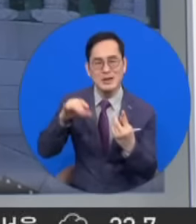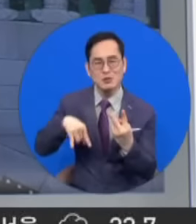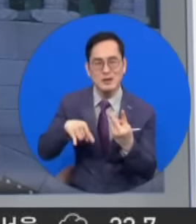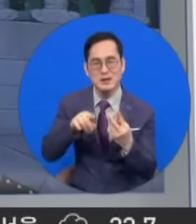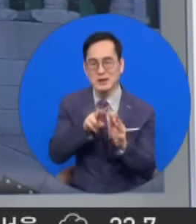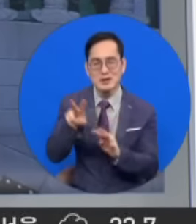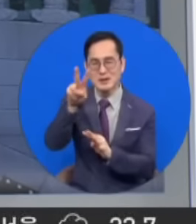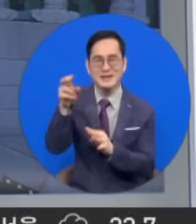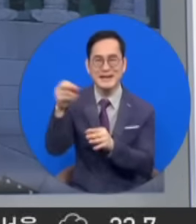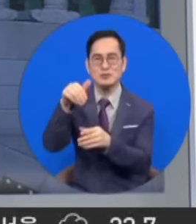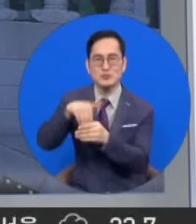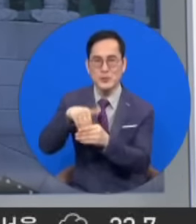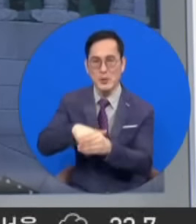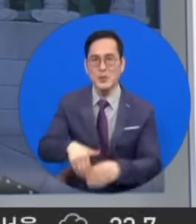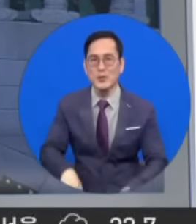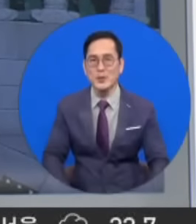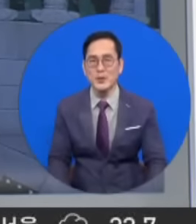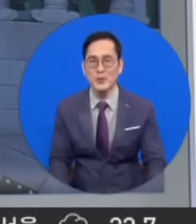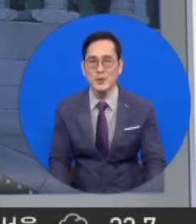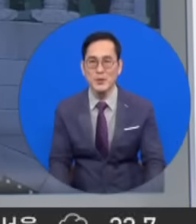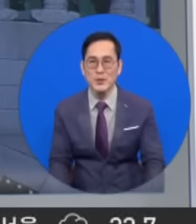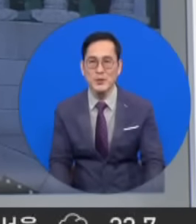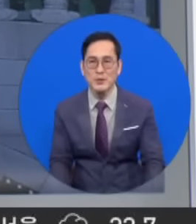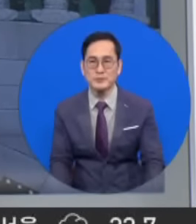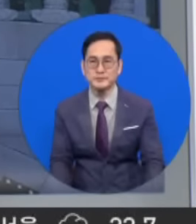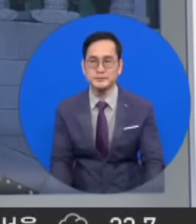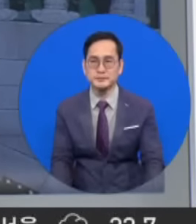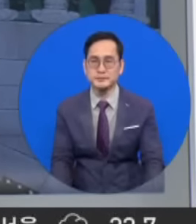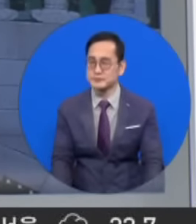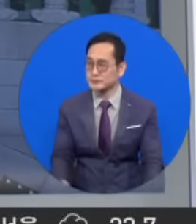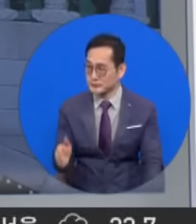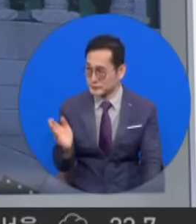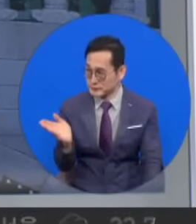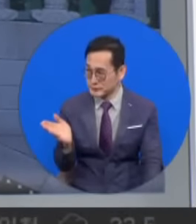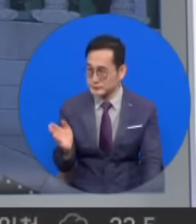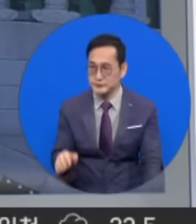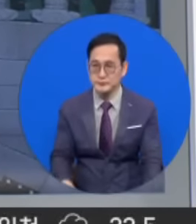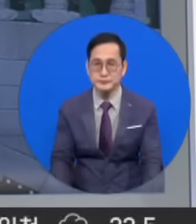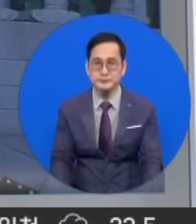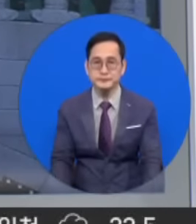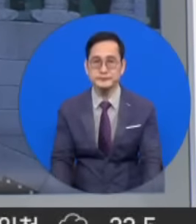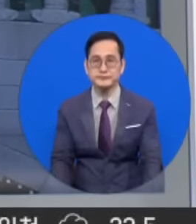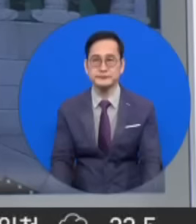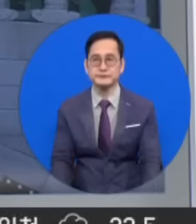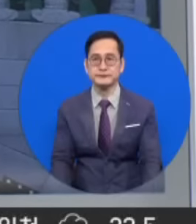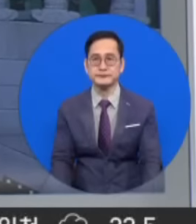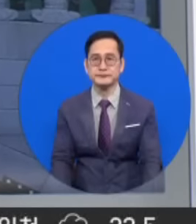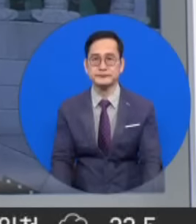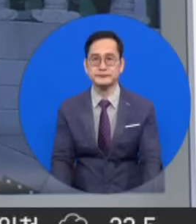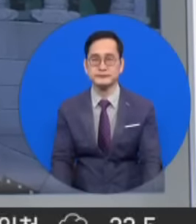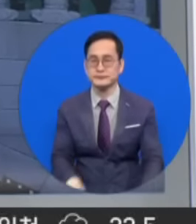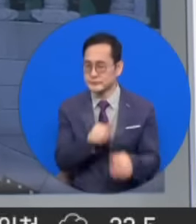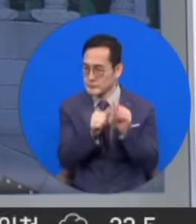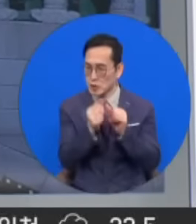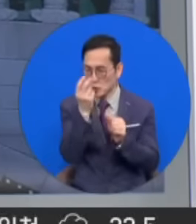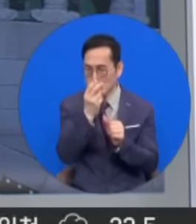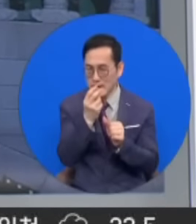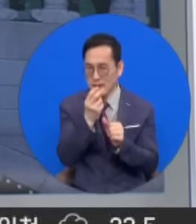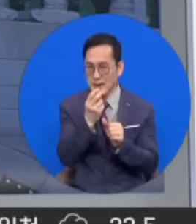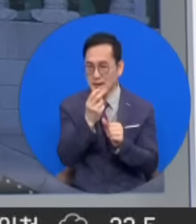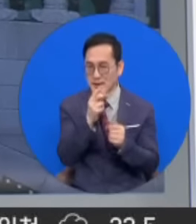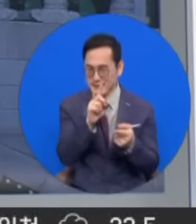1차 투표에서 과반을 넘기는 후보가 없는 그런 상황. 이양수 의원님, 물론 요 한국갤럽 여론조사대로 전당대 투표